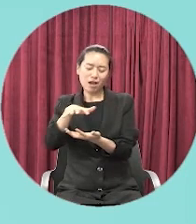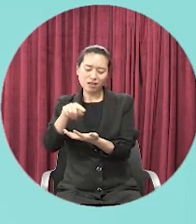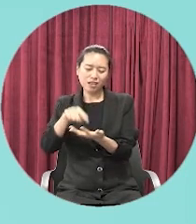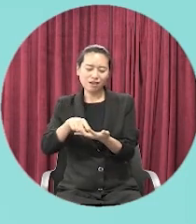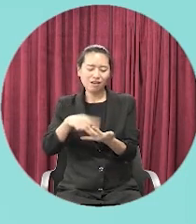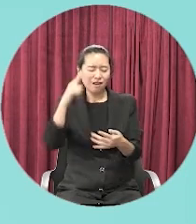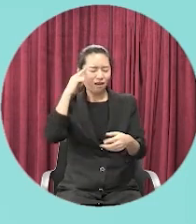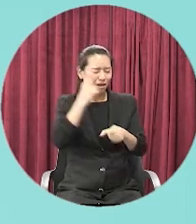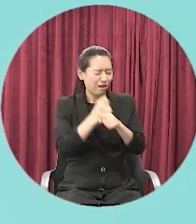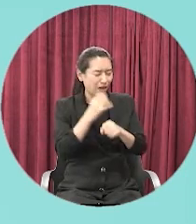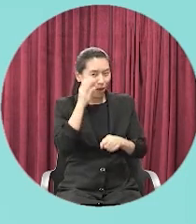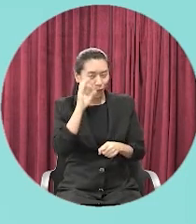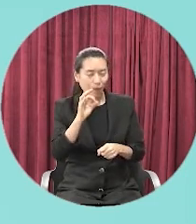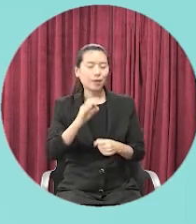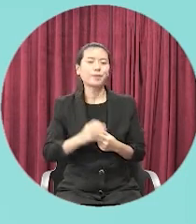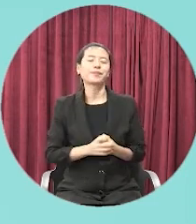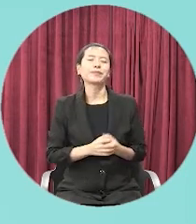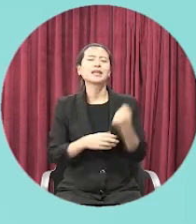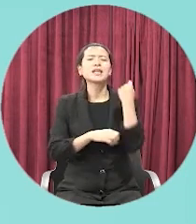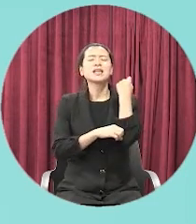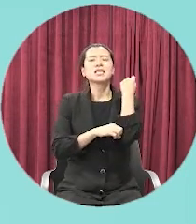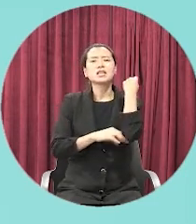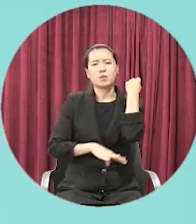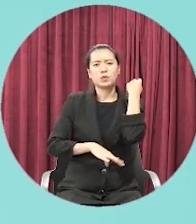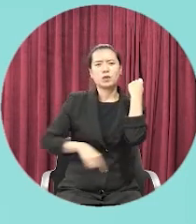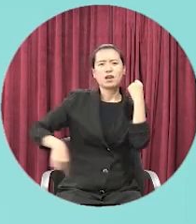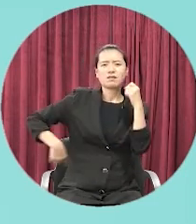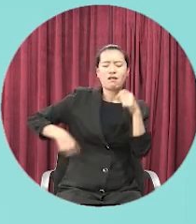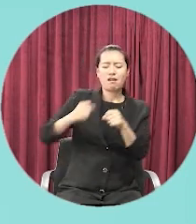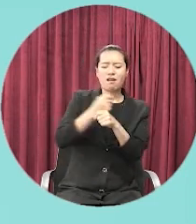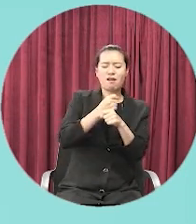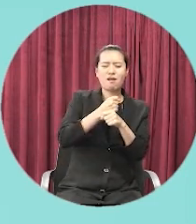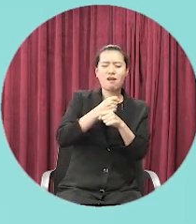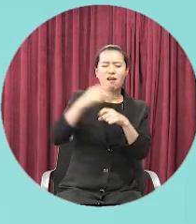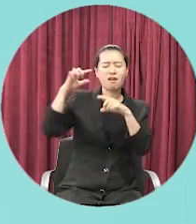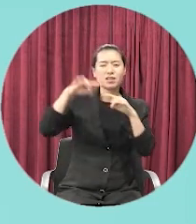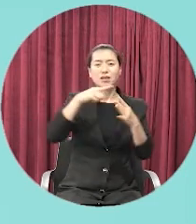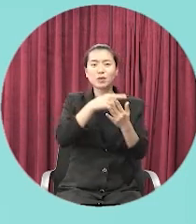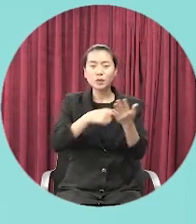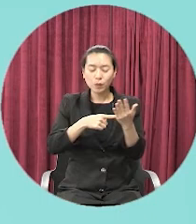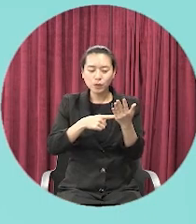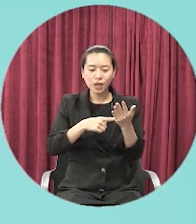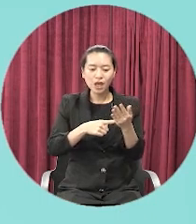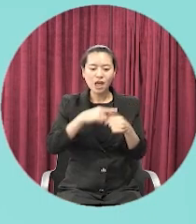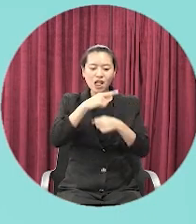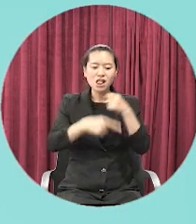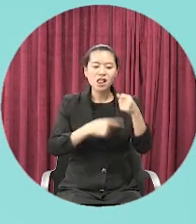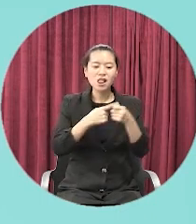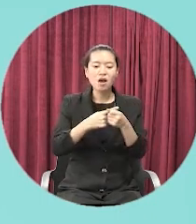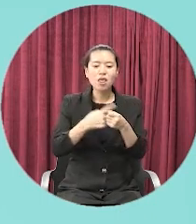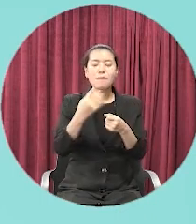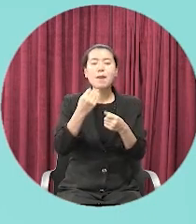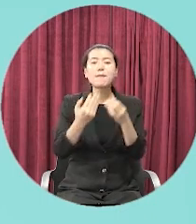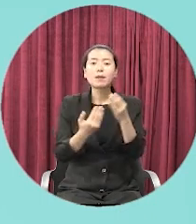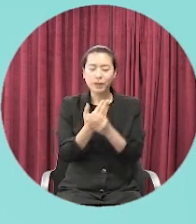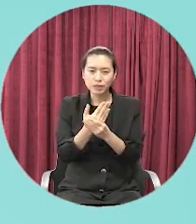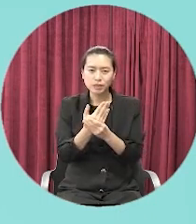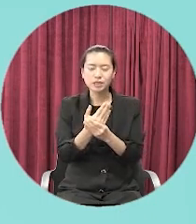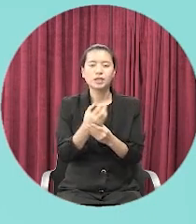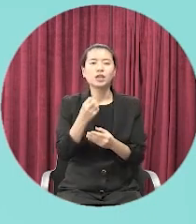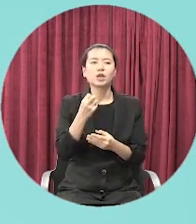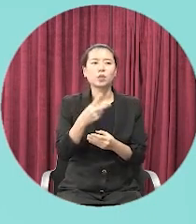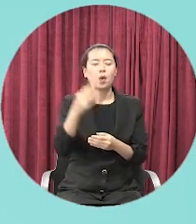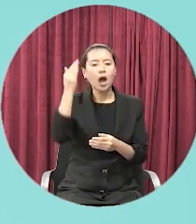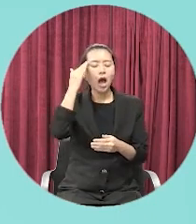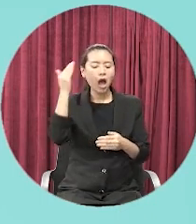할 때 보면 가장 기본적인 척수손상 원자가 매년 얼마나 발생을 하고 실제 척수 손상 환자가